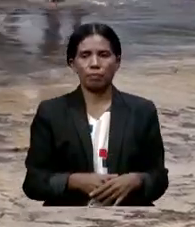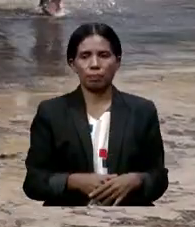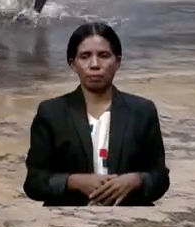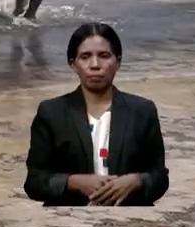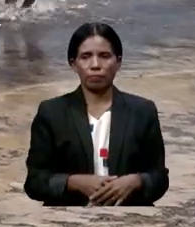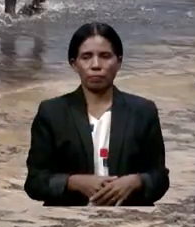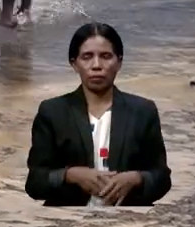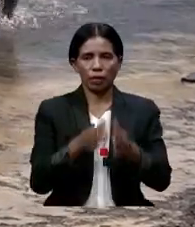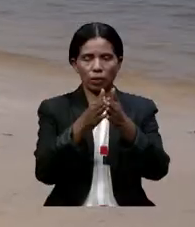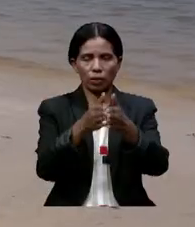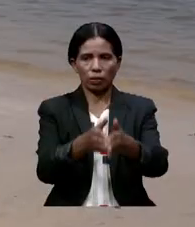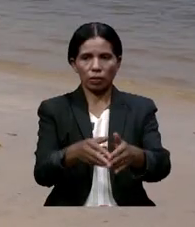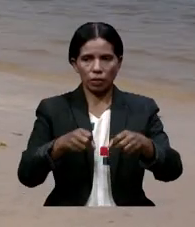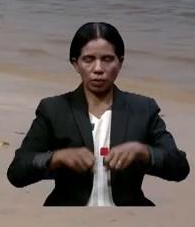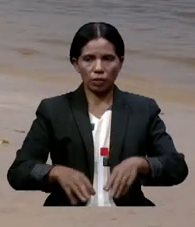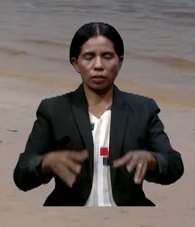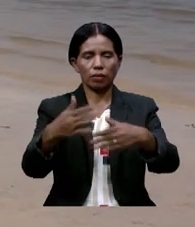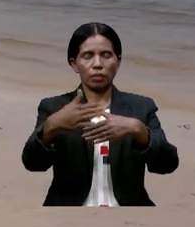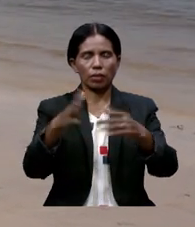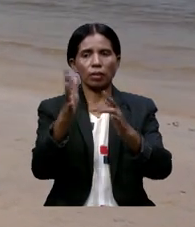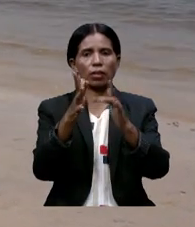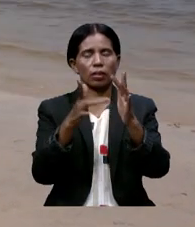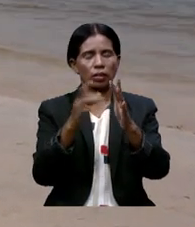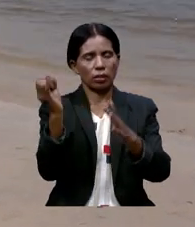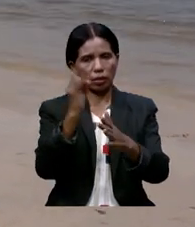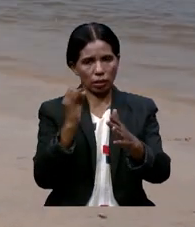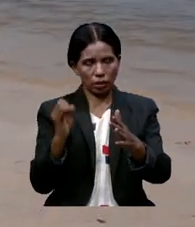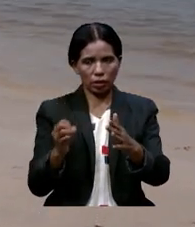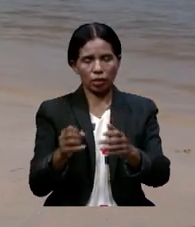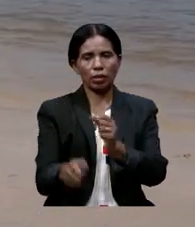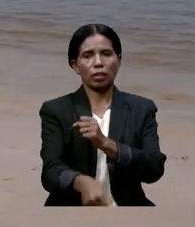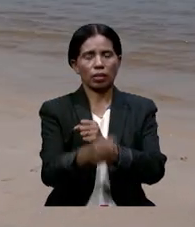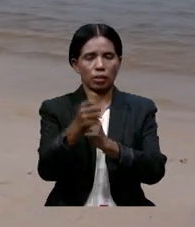Matibian maut ia tasi basic area branca bengira bameti ia